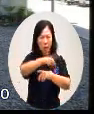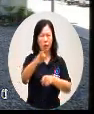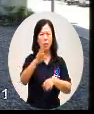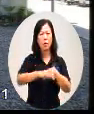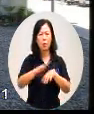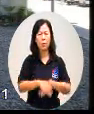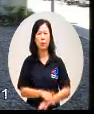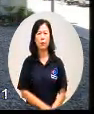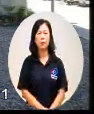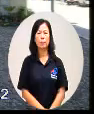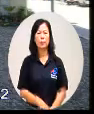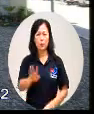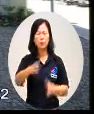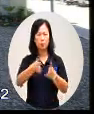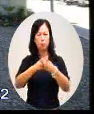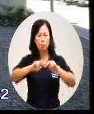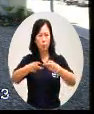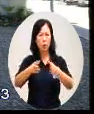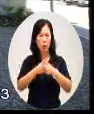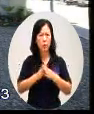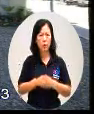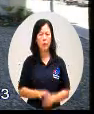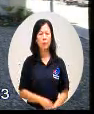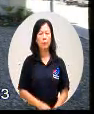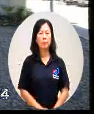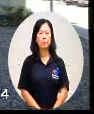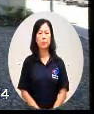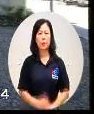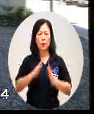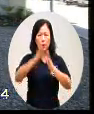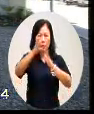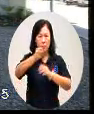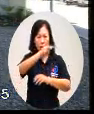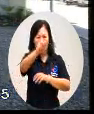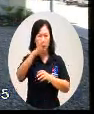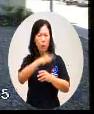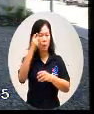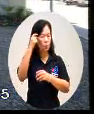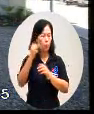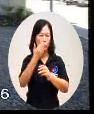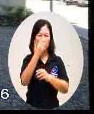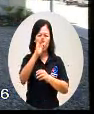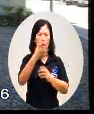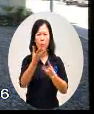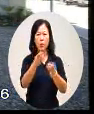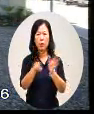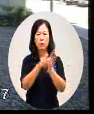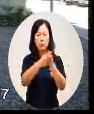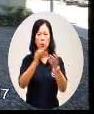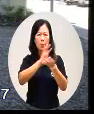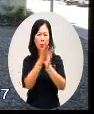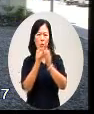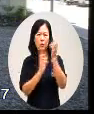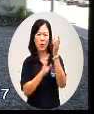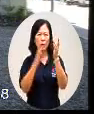个无上树，这种该改进。市长，你要看到这些表示不怎么成功的，这爬藤类的爬的这样哦，我们再见寡顾啊，来，